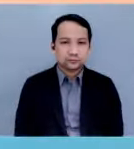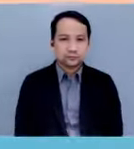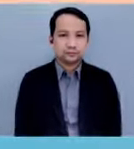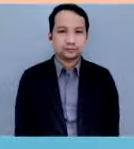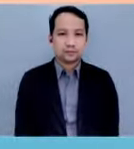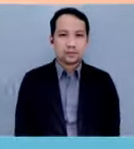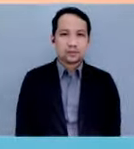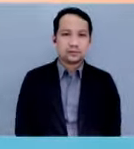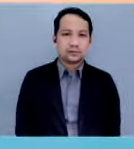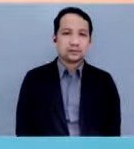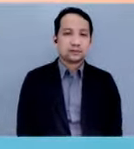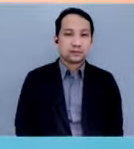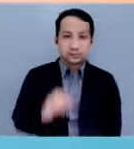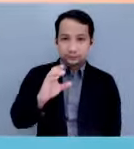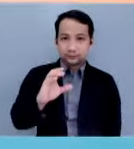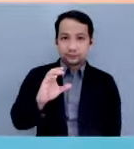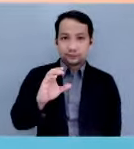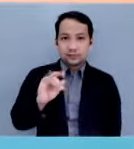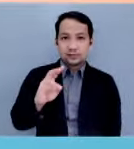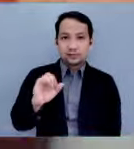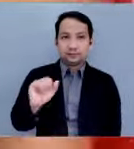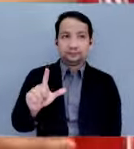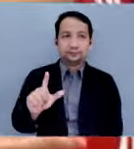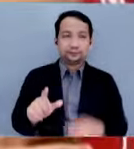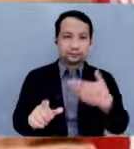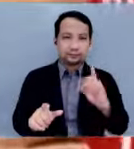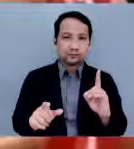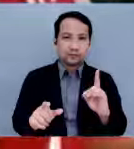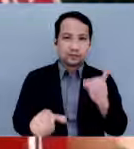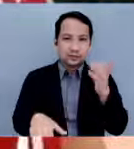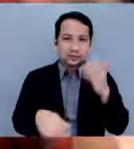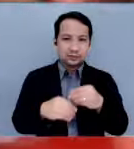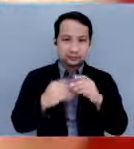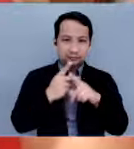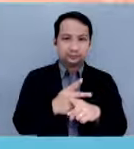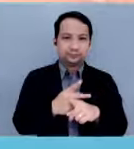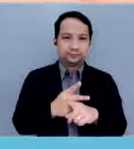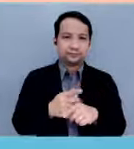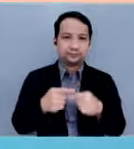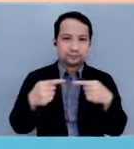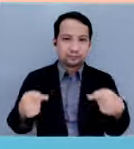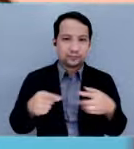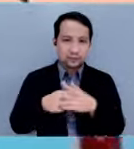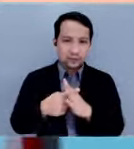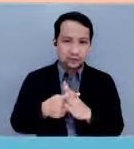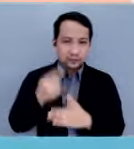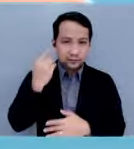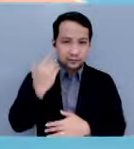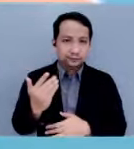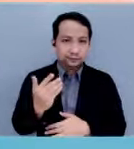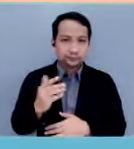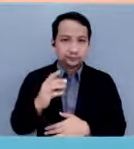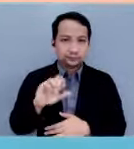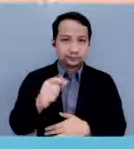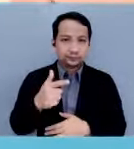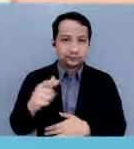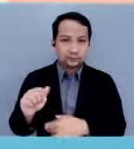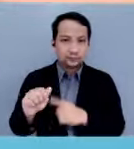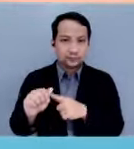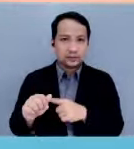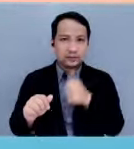Ipinamalas ng Signal HD Spikers ang mainit na opensa sa simula pa lang ng laban nila kontra Strong Group Athletics sa laban